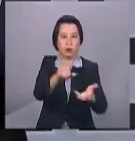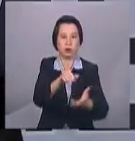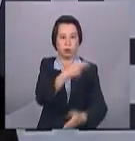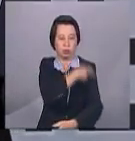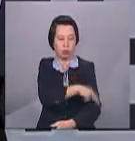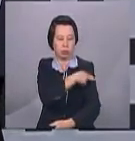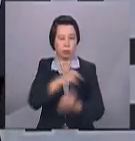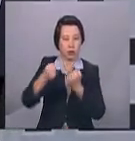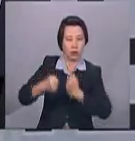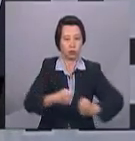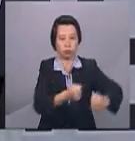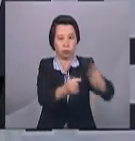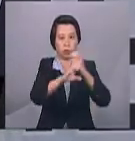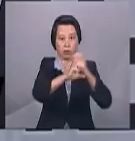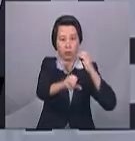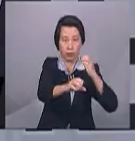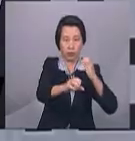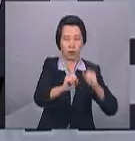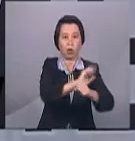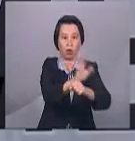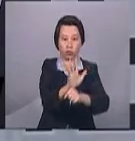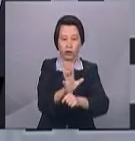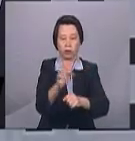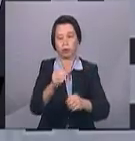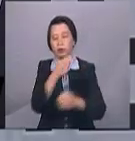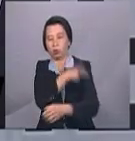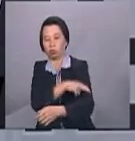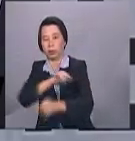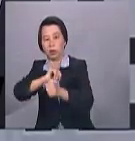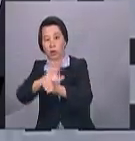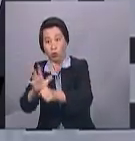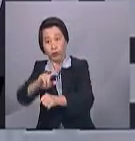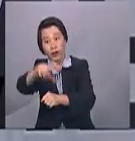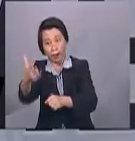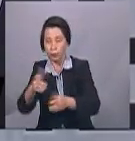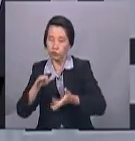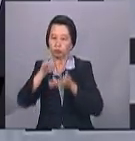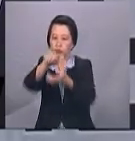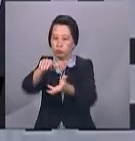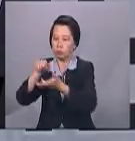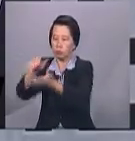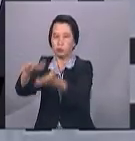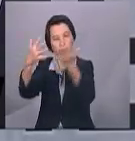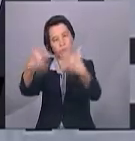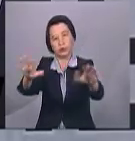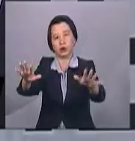Sungai Buloh dan hospital-hospital COVID yang lain.